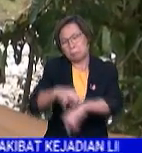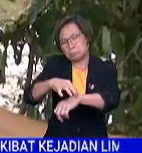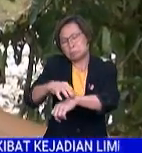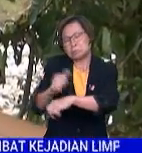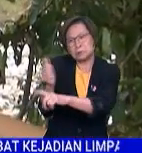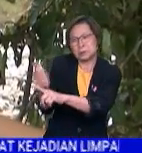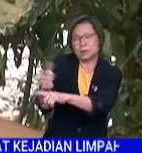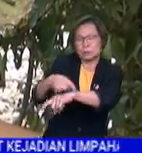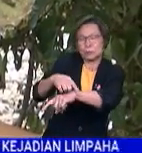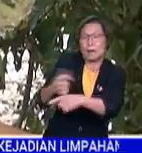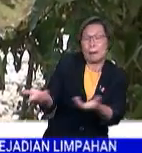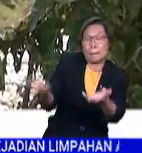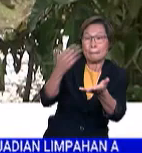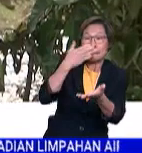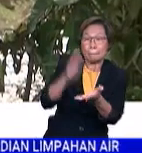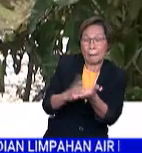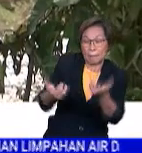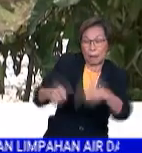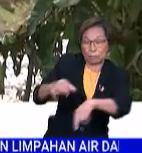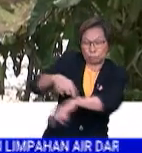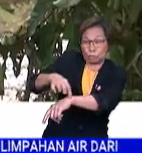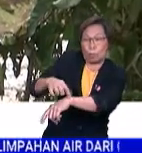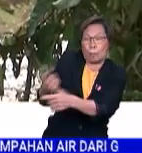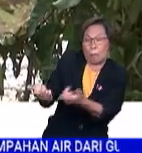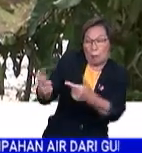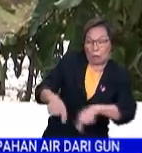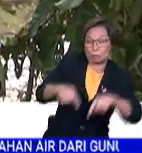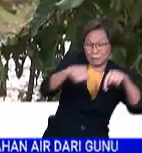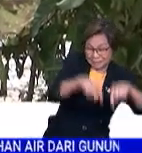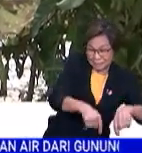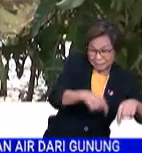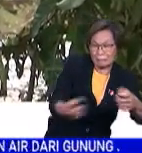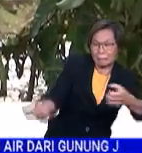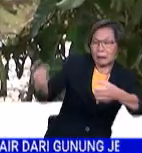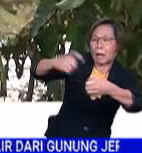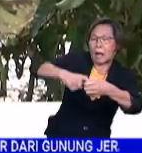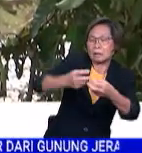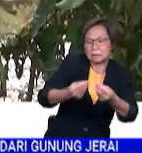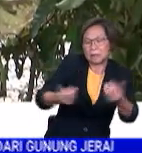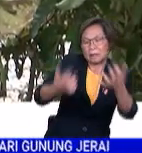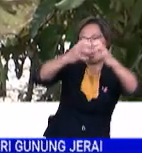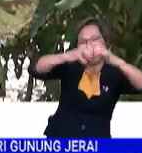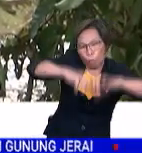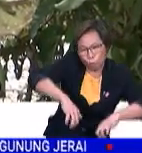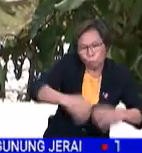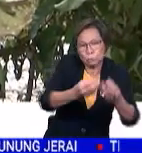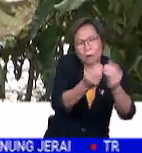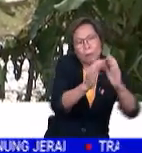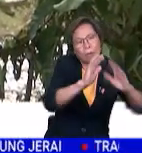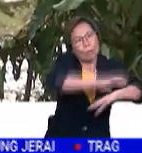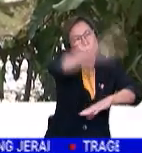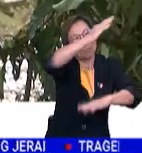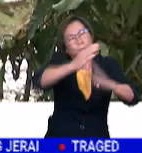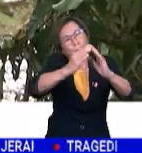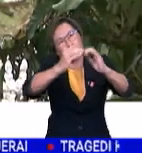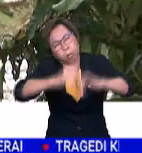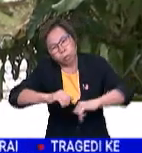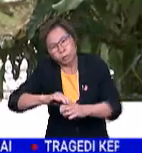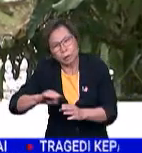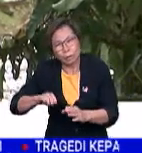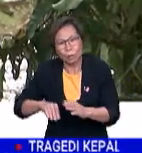mana bencana geologi ini yang berlaku di sini adalah berkait rapat dengan tanah runtuh dan juga